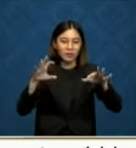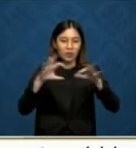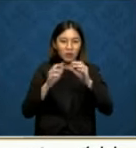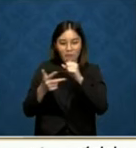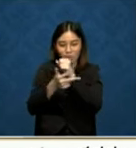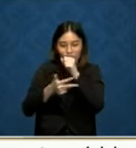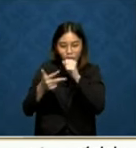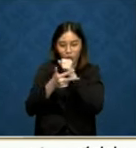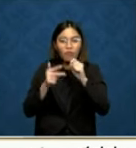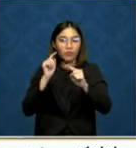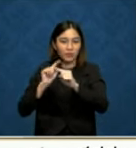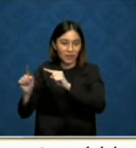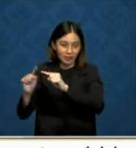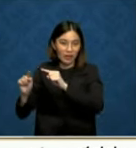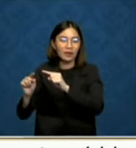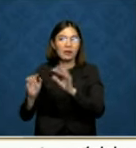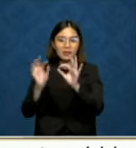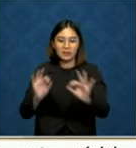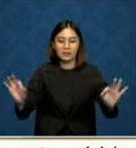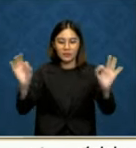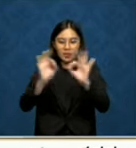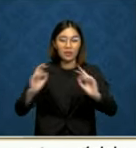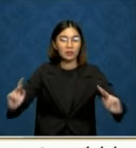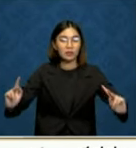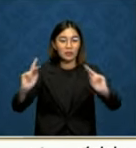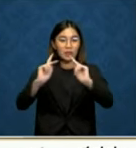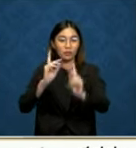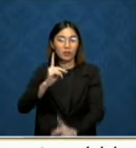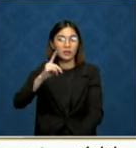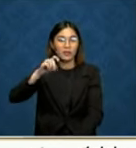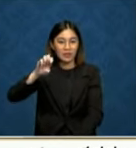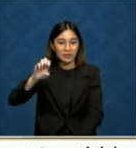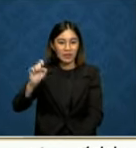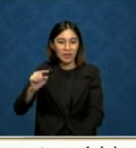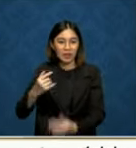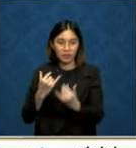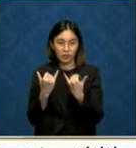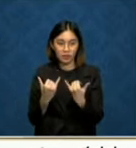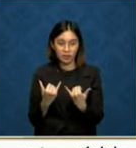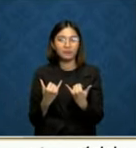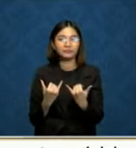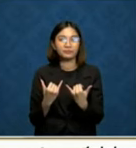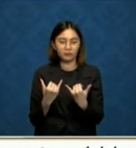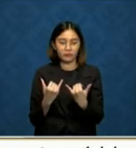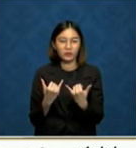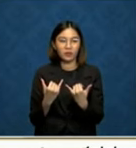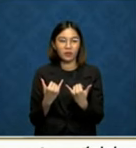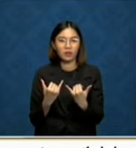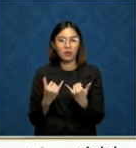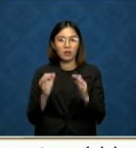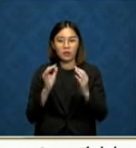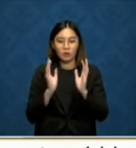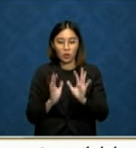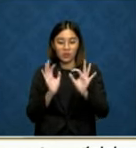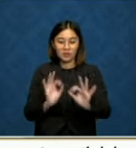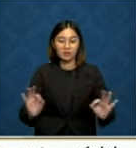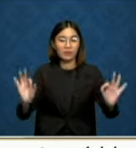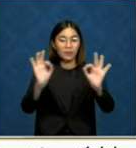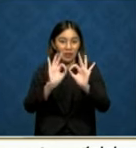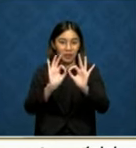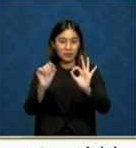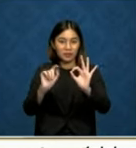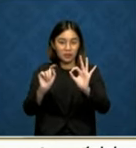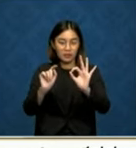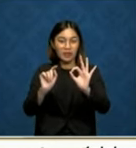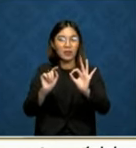ัญชา พืชกัชงนะคะแล้วก็แน่นอนฮะกระสวง DE ที่ขนาดนี้ก็เป็กำลงสำคัญที่ม